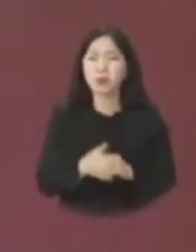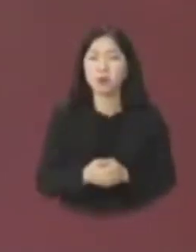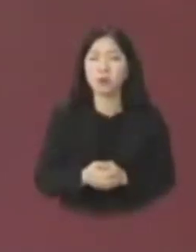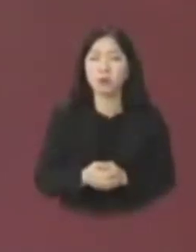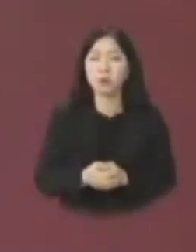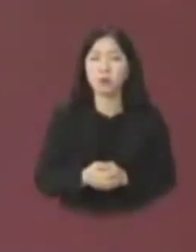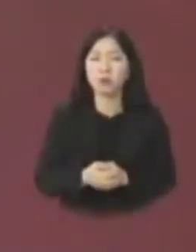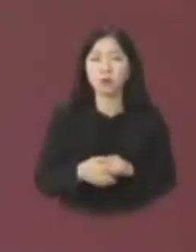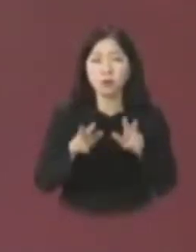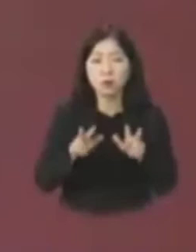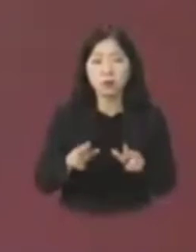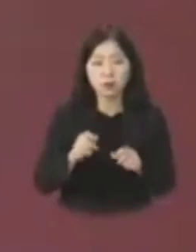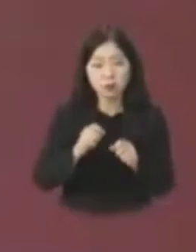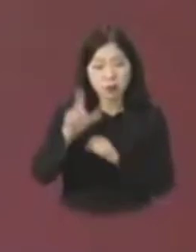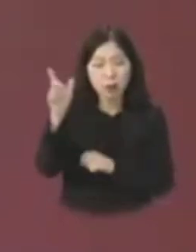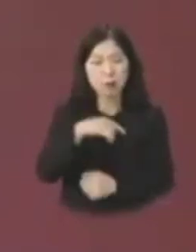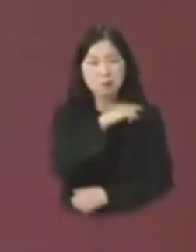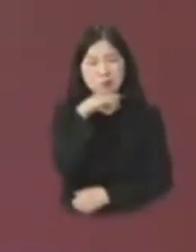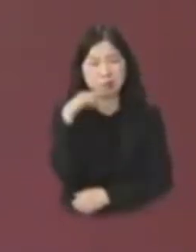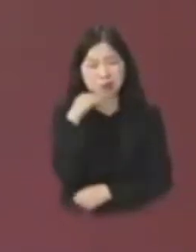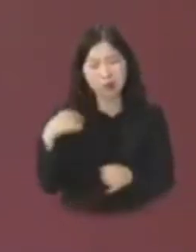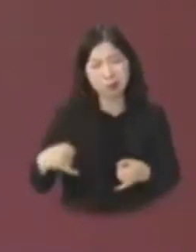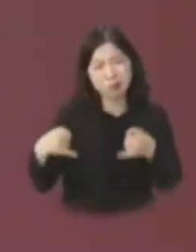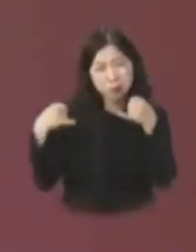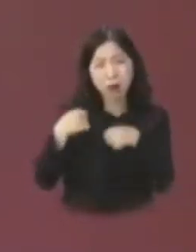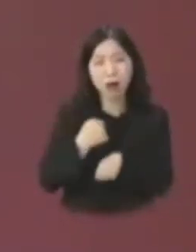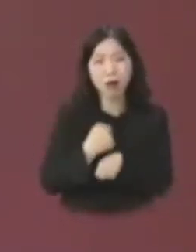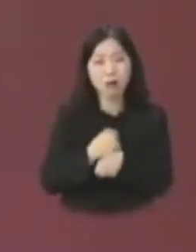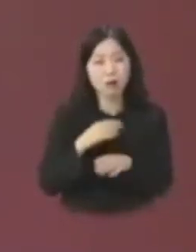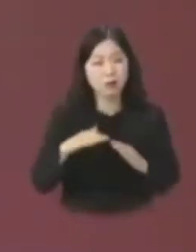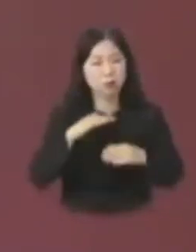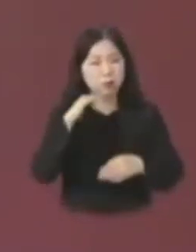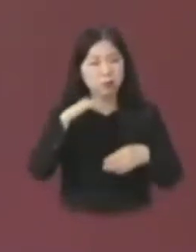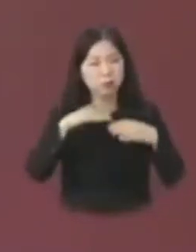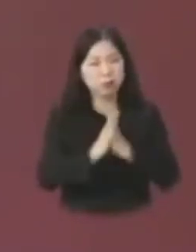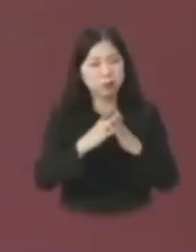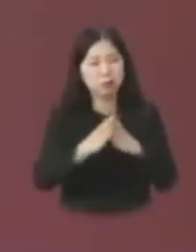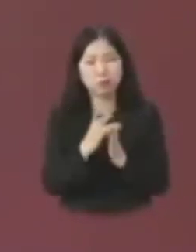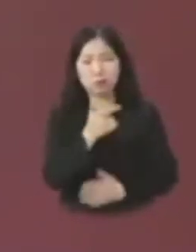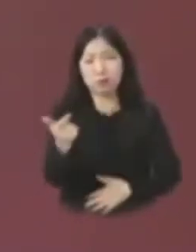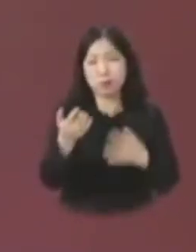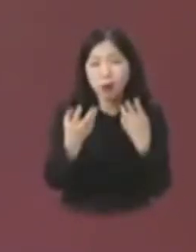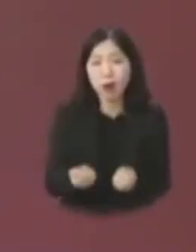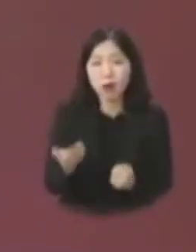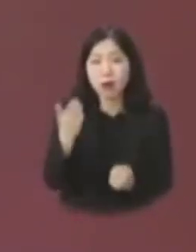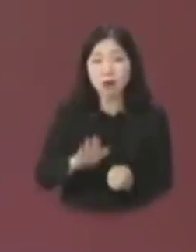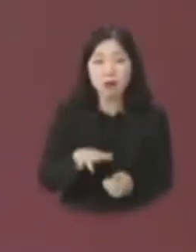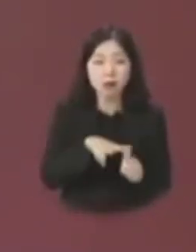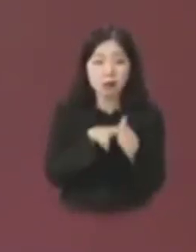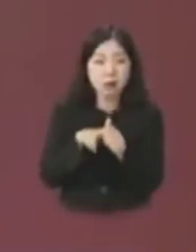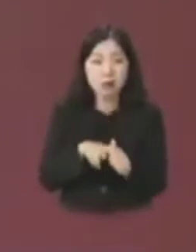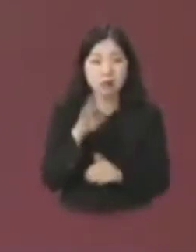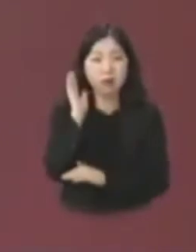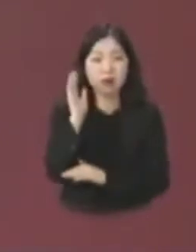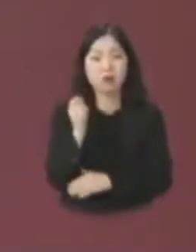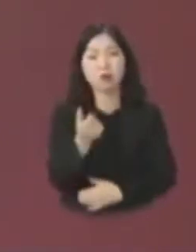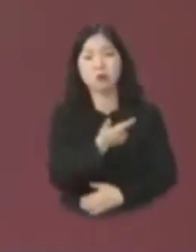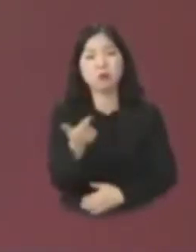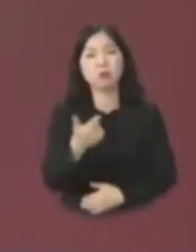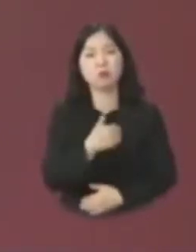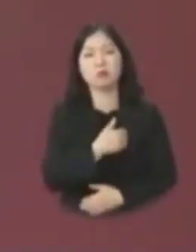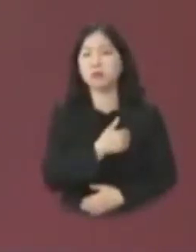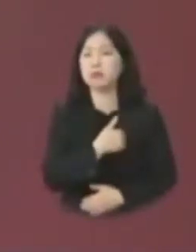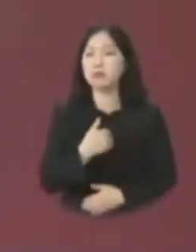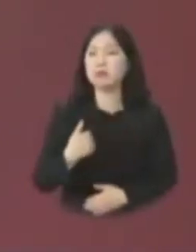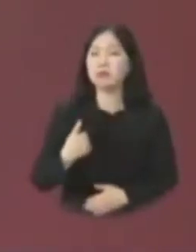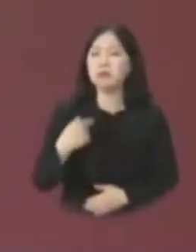많은 분들이 거의 빚더미에 오르거나 또는 임대료도 못 내서 폐업하고 있는데 뭐 그런 데이터 이야기는 좀 너무 한가한 말씀이